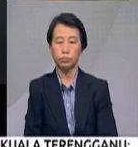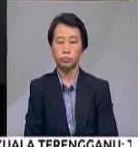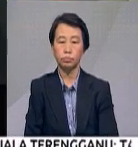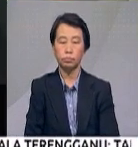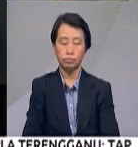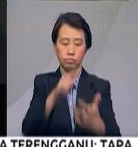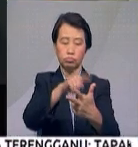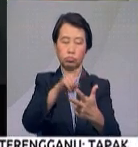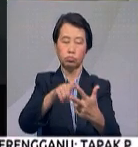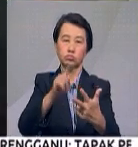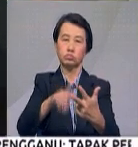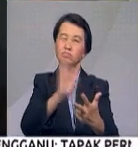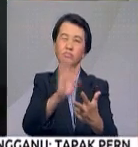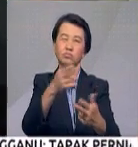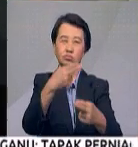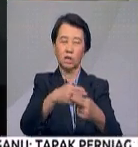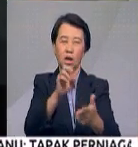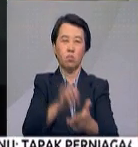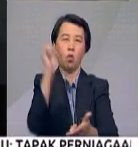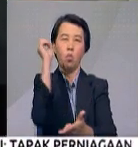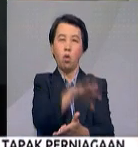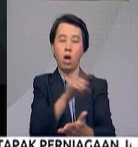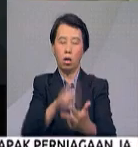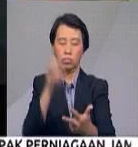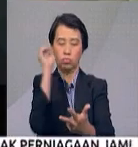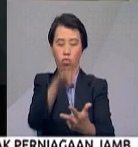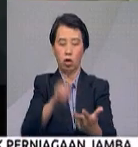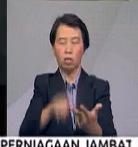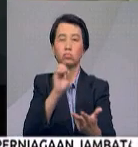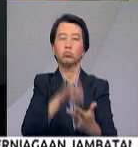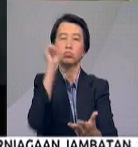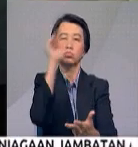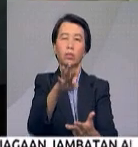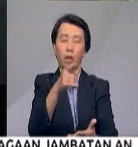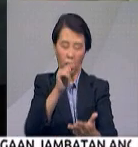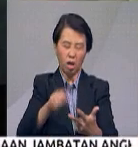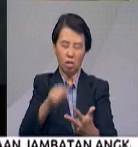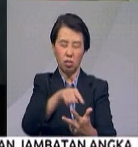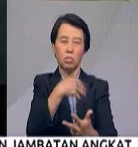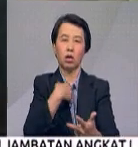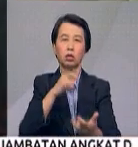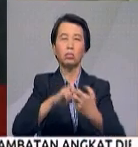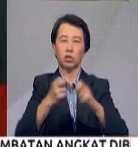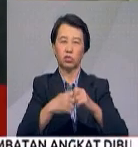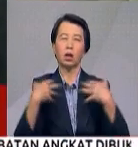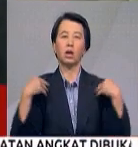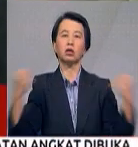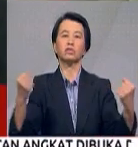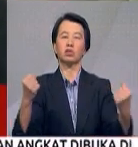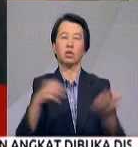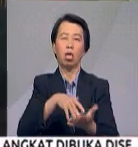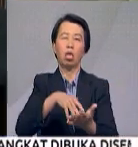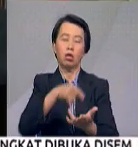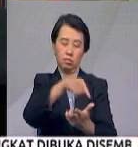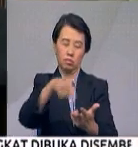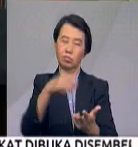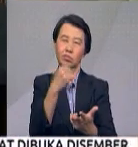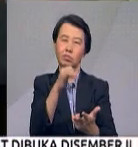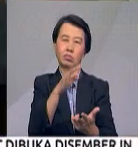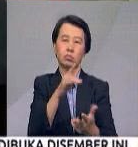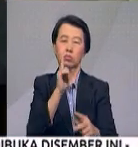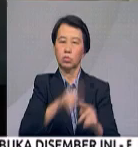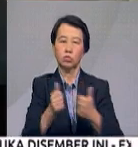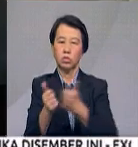Dia ada masalah medical yang juga yang ialah kita kena terima keputusan medical bila kita